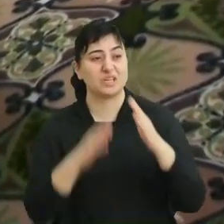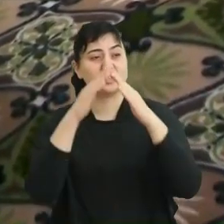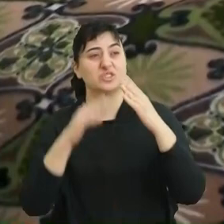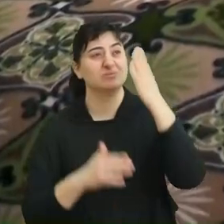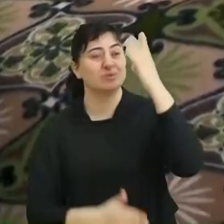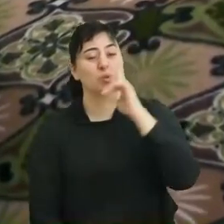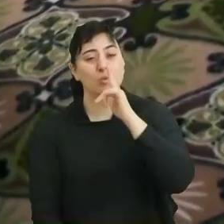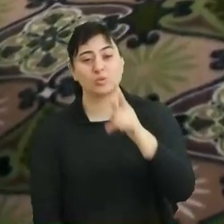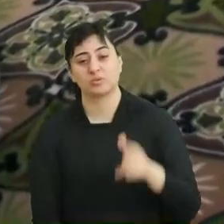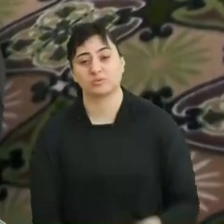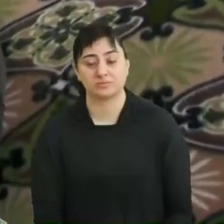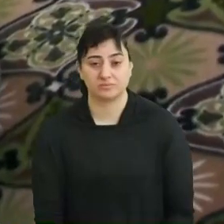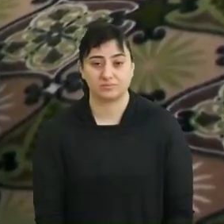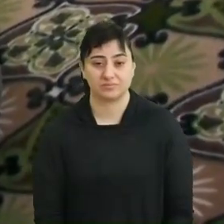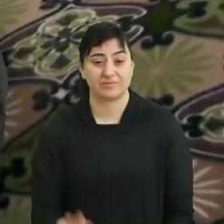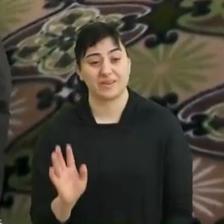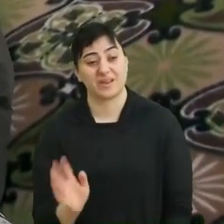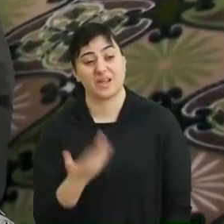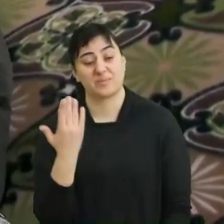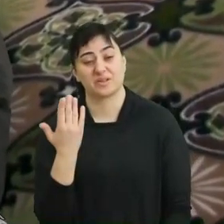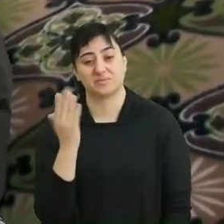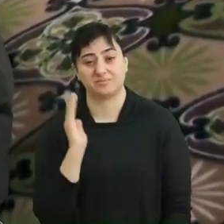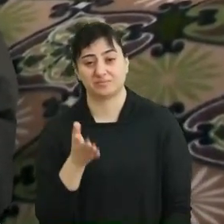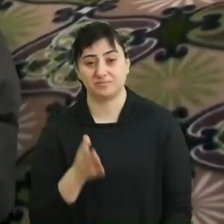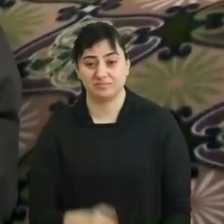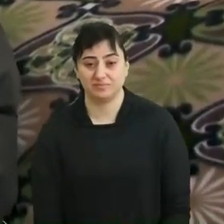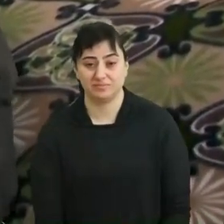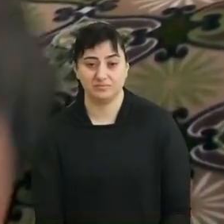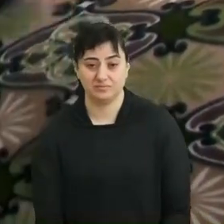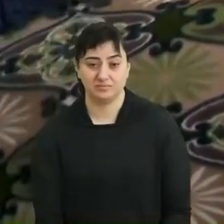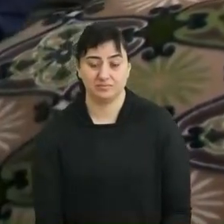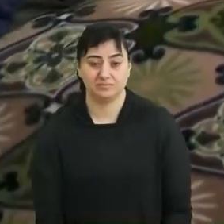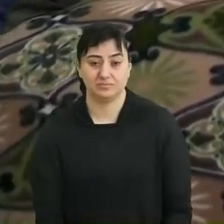kim çıkacak şimdi ya? Aman aman.